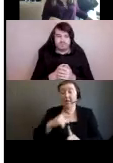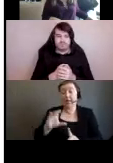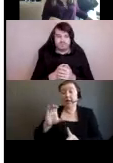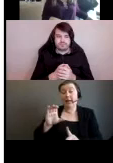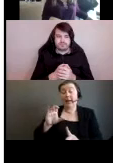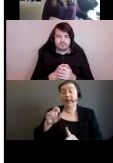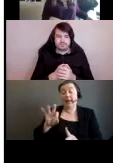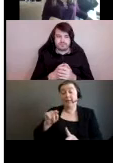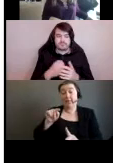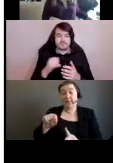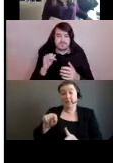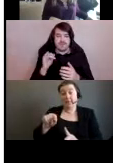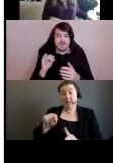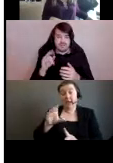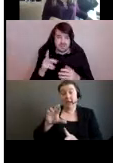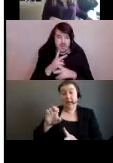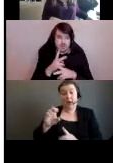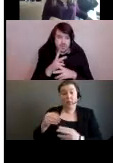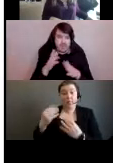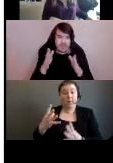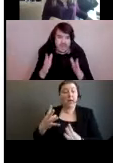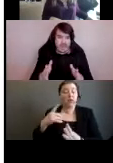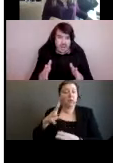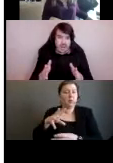Alors, si le soignant